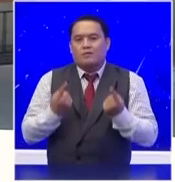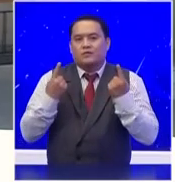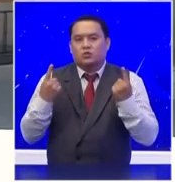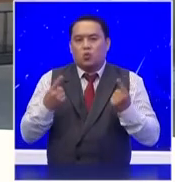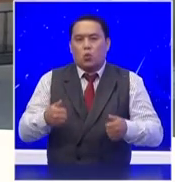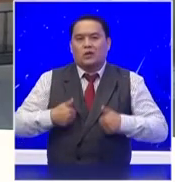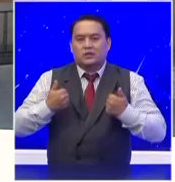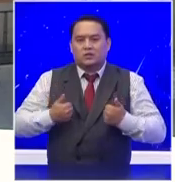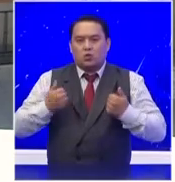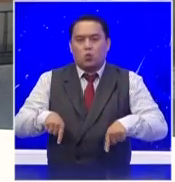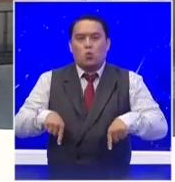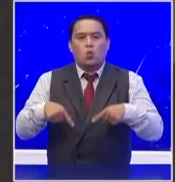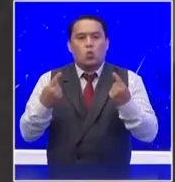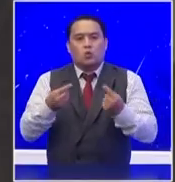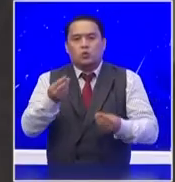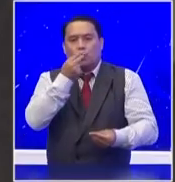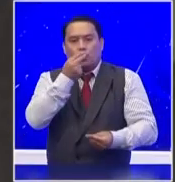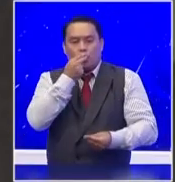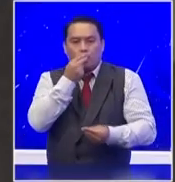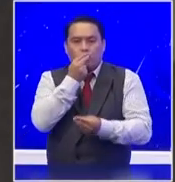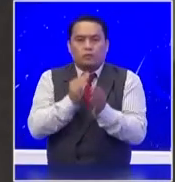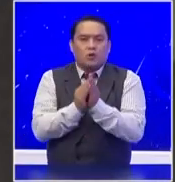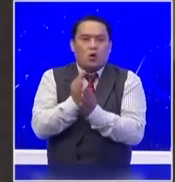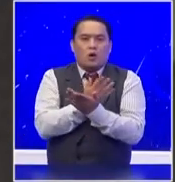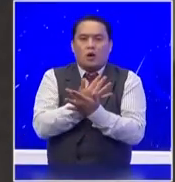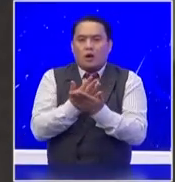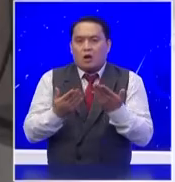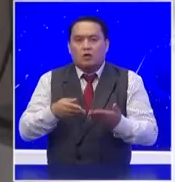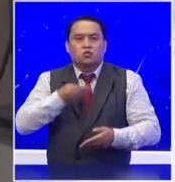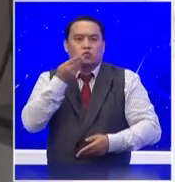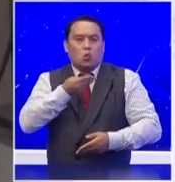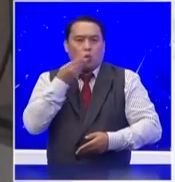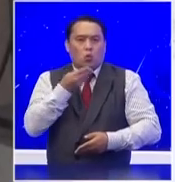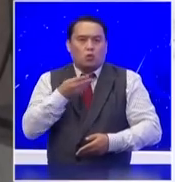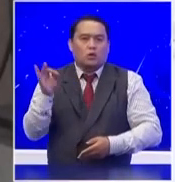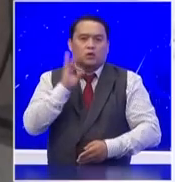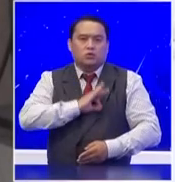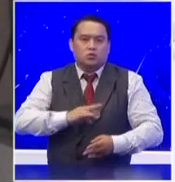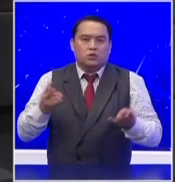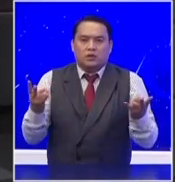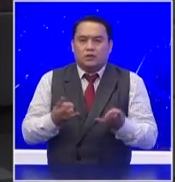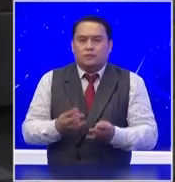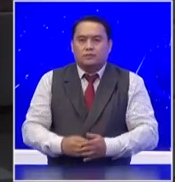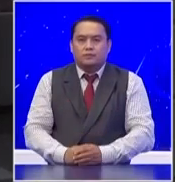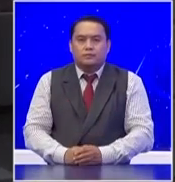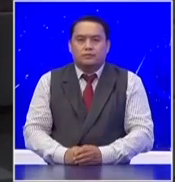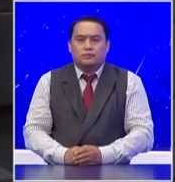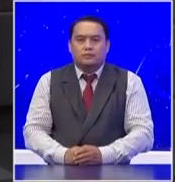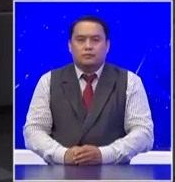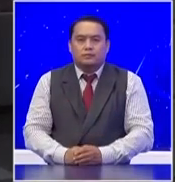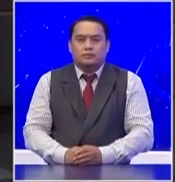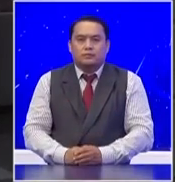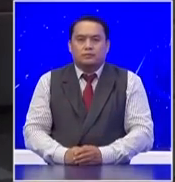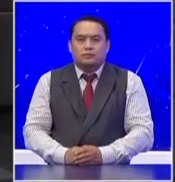иммундық жүйені қалыптастыру үшін жеміс-жидек жеп, ас мәзіріне күнделікті сорпа тосапты қосу қажет. Өлең айтқандың өзі